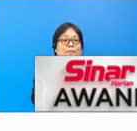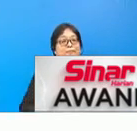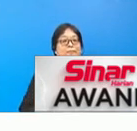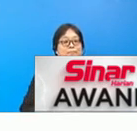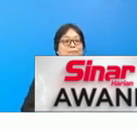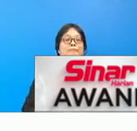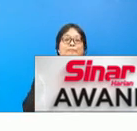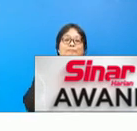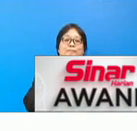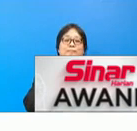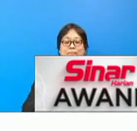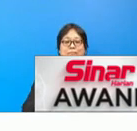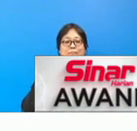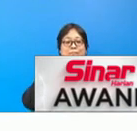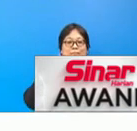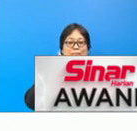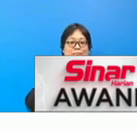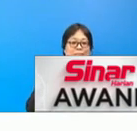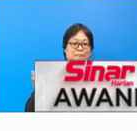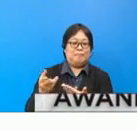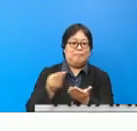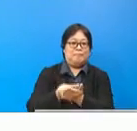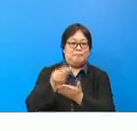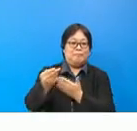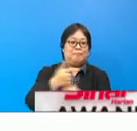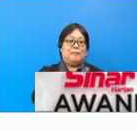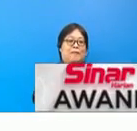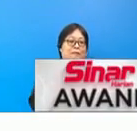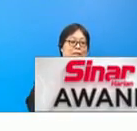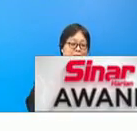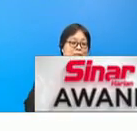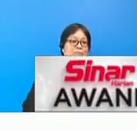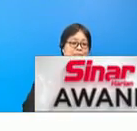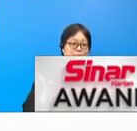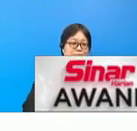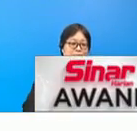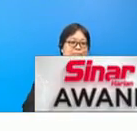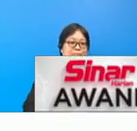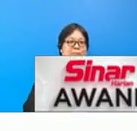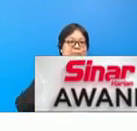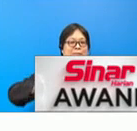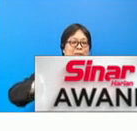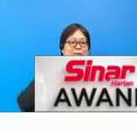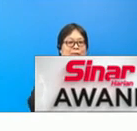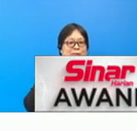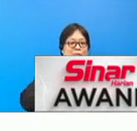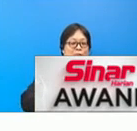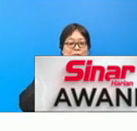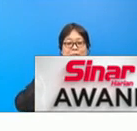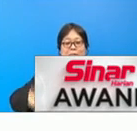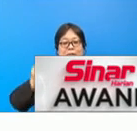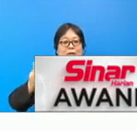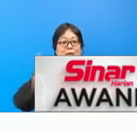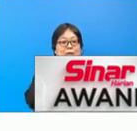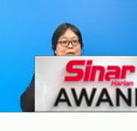ICR. Beliau berkata demikian di Dewan Rakyat ketika menjawab soalan Wong Kawo PH Ipoh Timur mengenai kesesuaian dan keberkesanan penggunaan